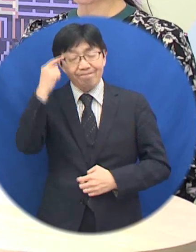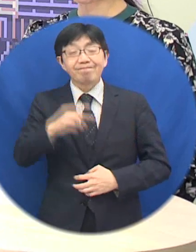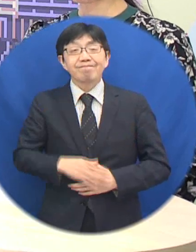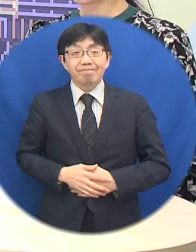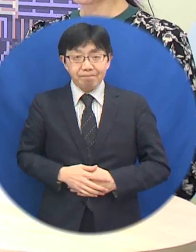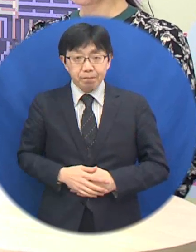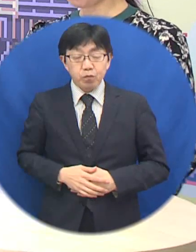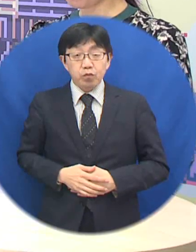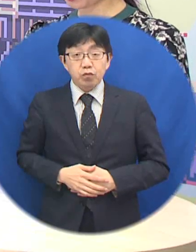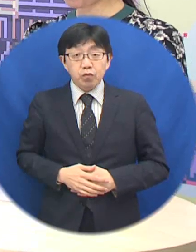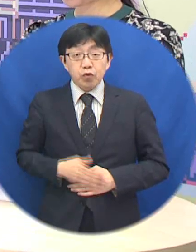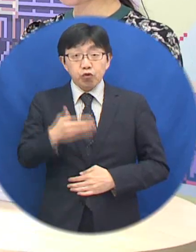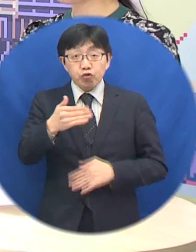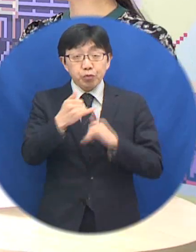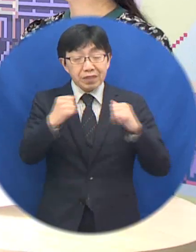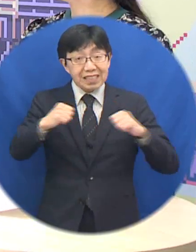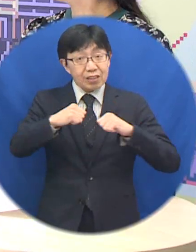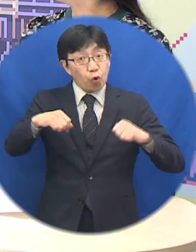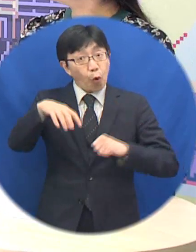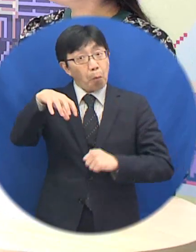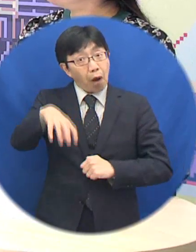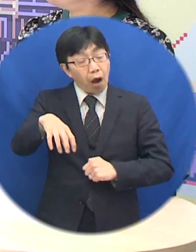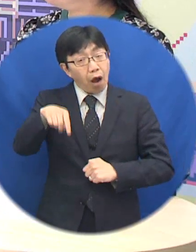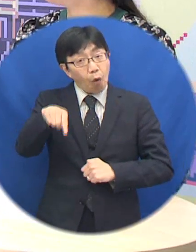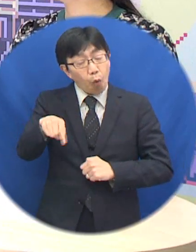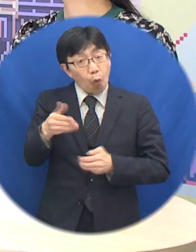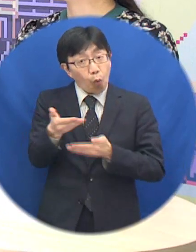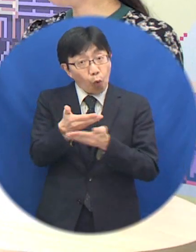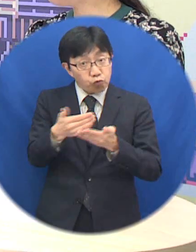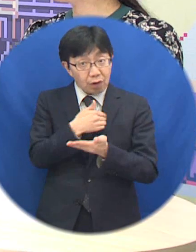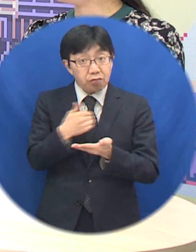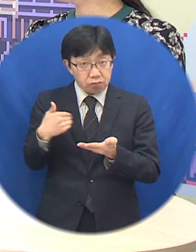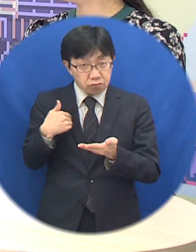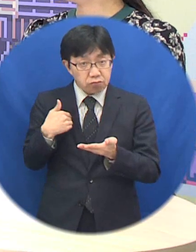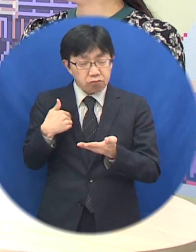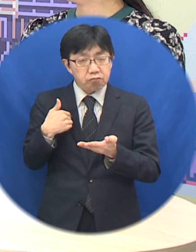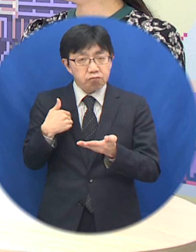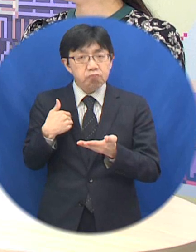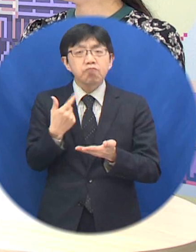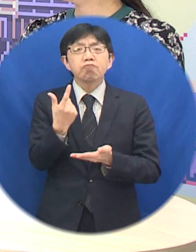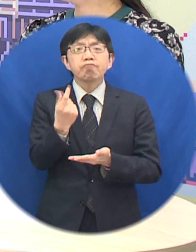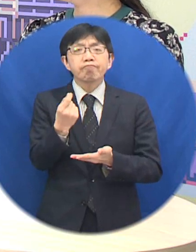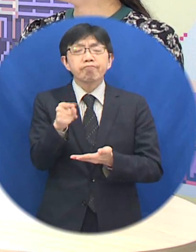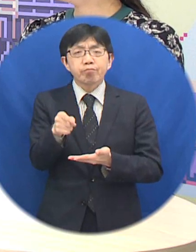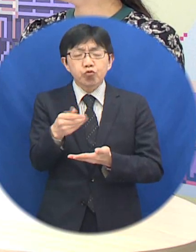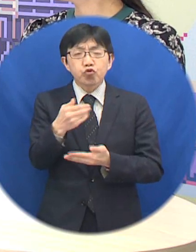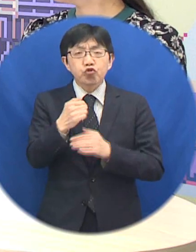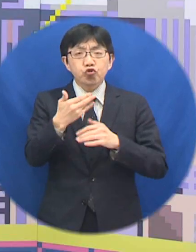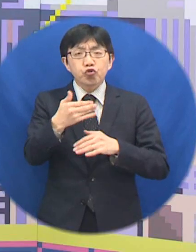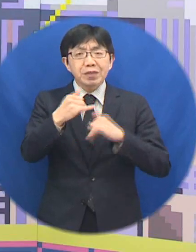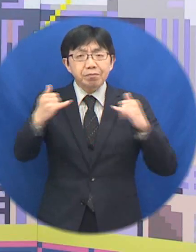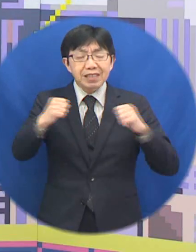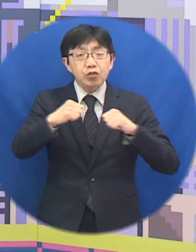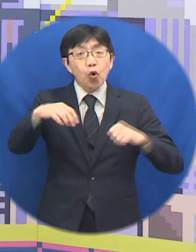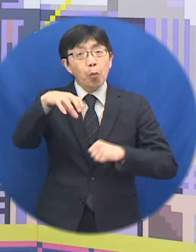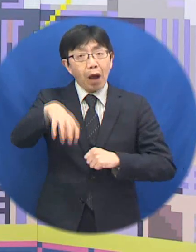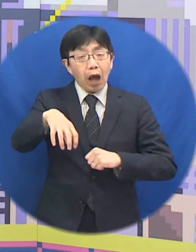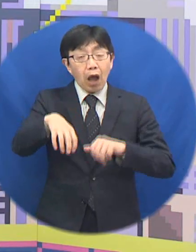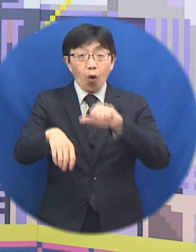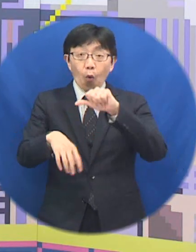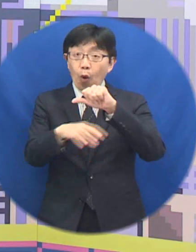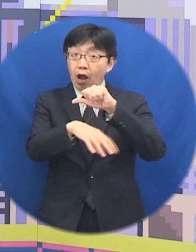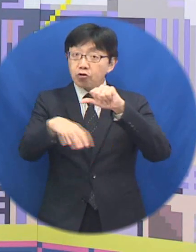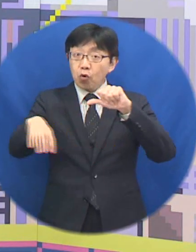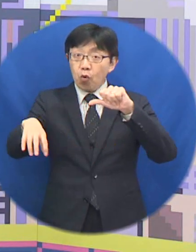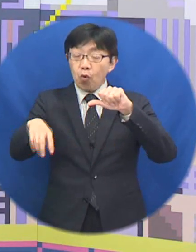そして区民広場でも確かこういった交流の場ありましたよね。 はい、今区民広場ではですね5カ所の区民広場